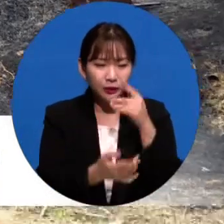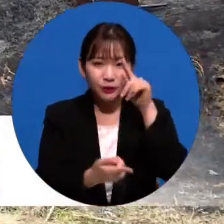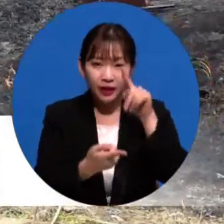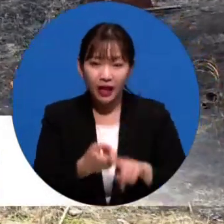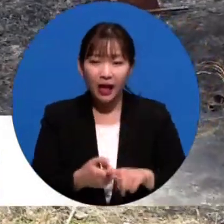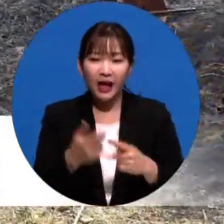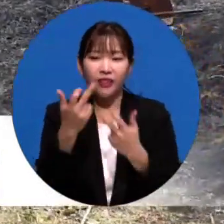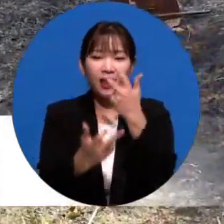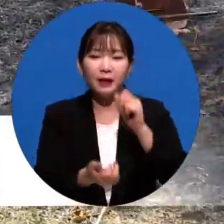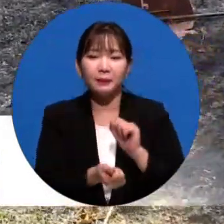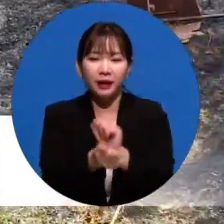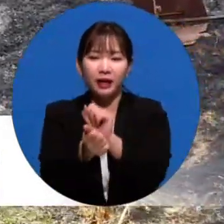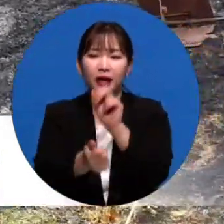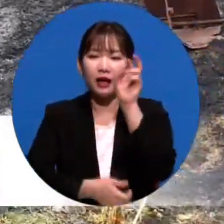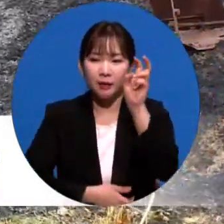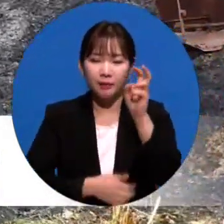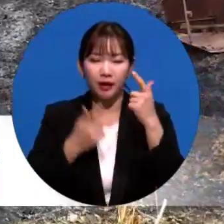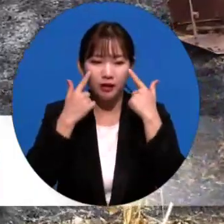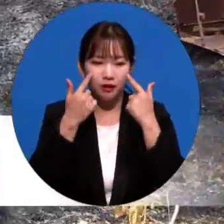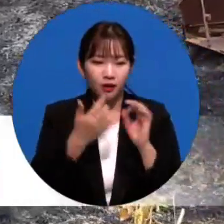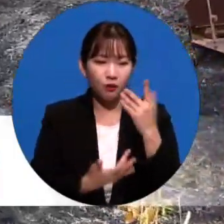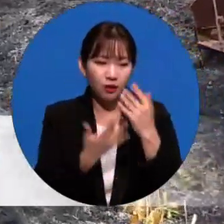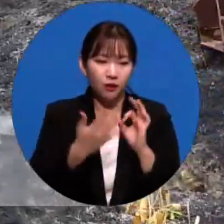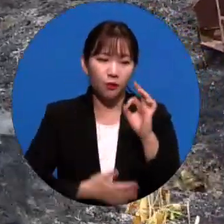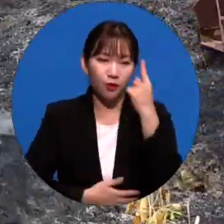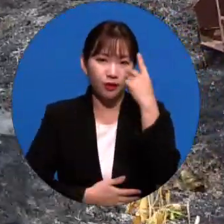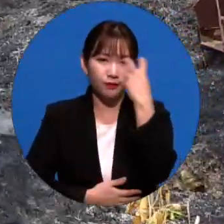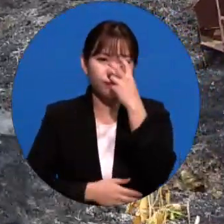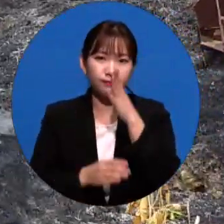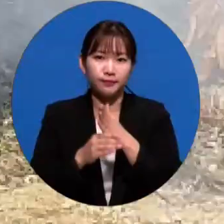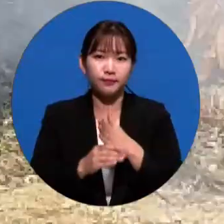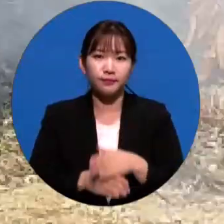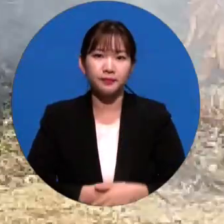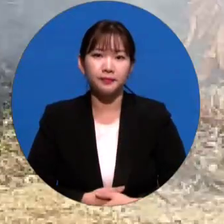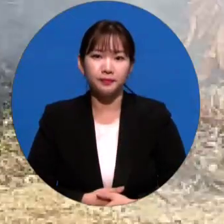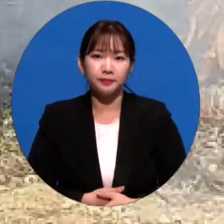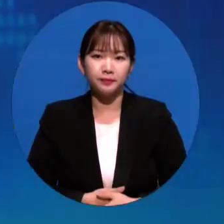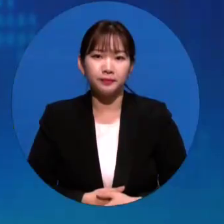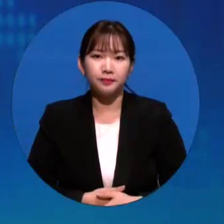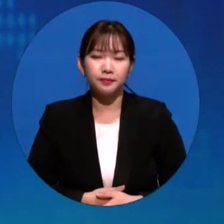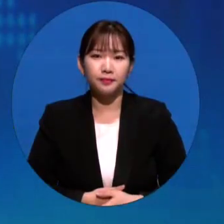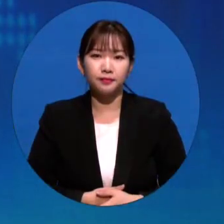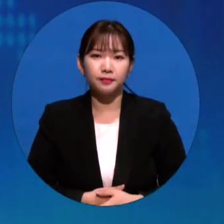산으로 번진 것으로 보고 정확한 화재 원인을 조사하고 있습니다.